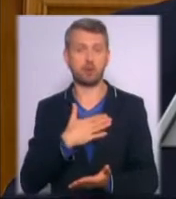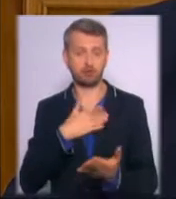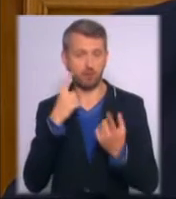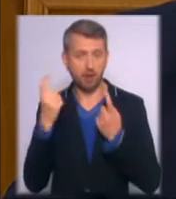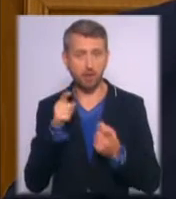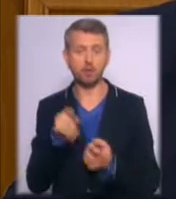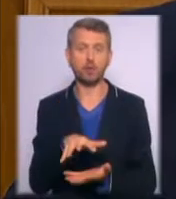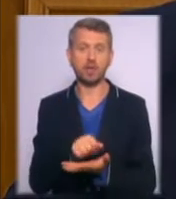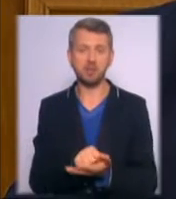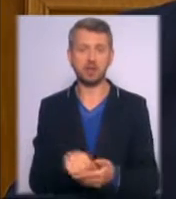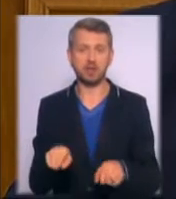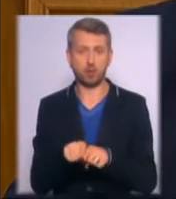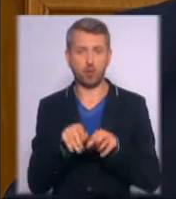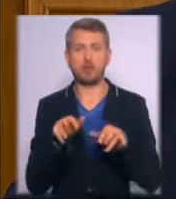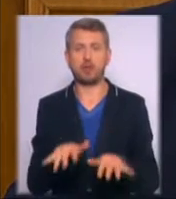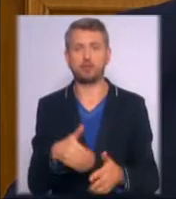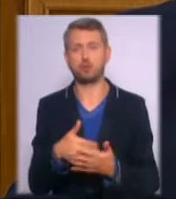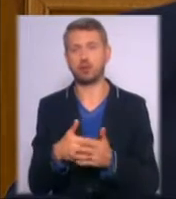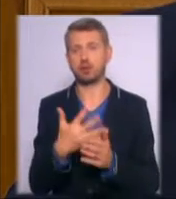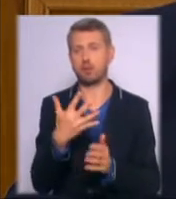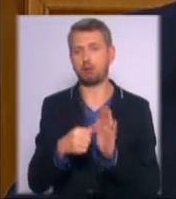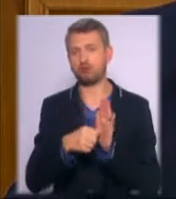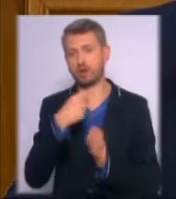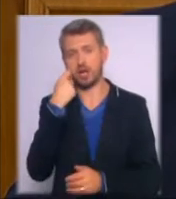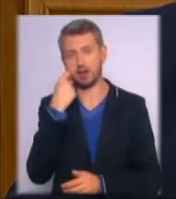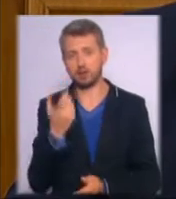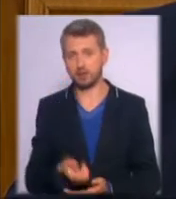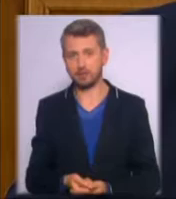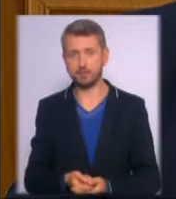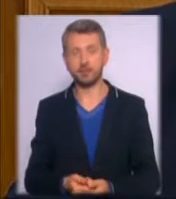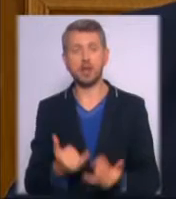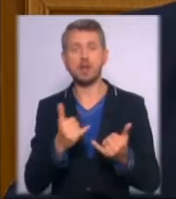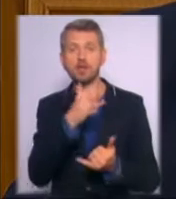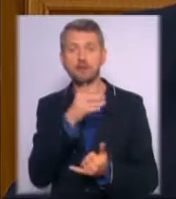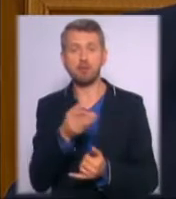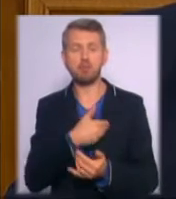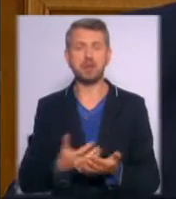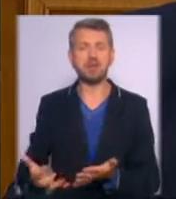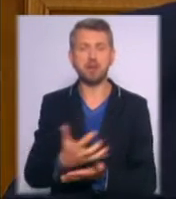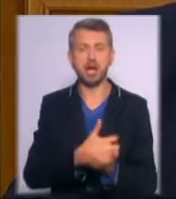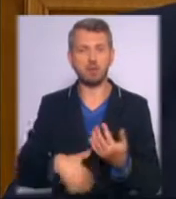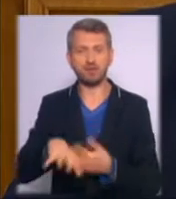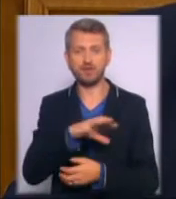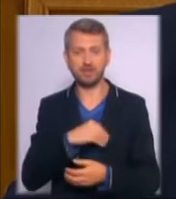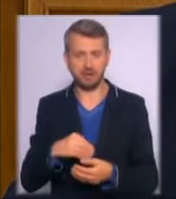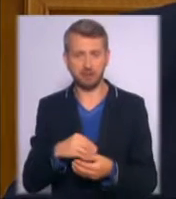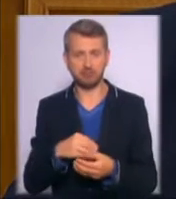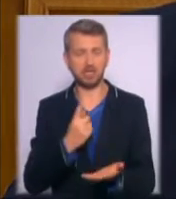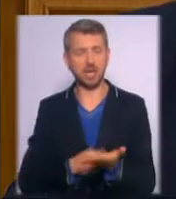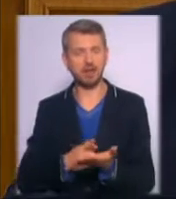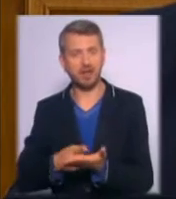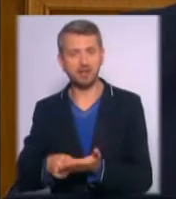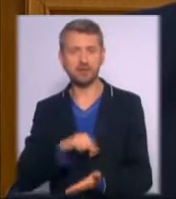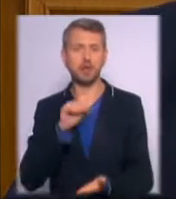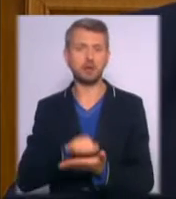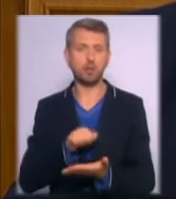займався даною роду діяльності вже порядка 5-6 років. В настоящее время ми збираємо всі вещественні доказательства, документи,